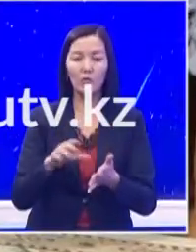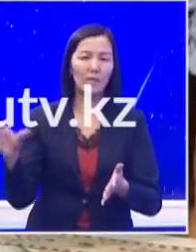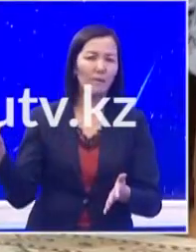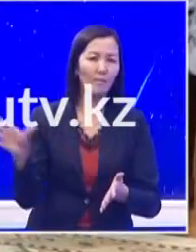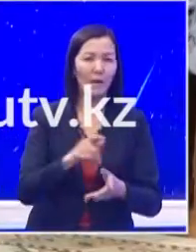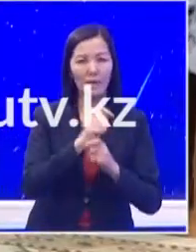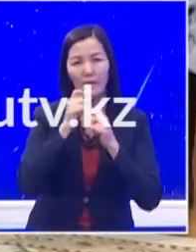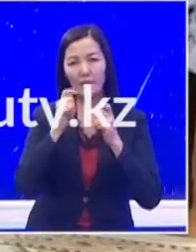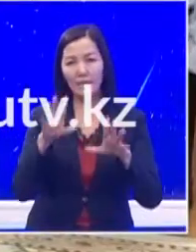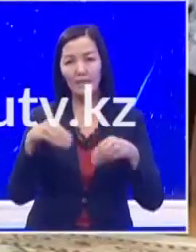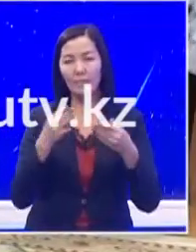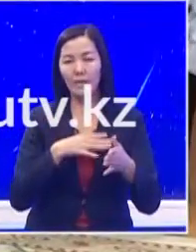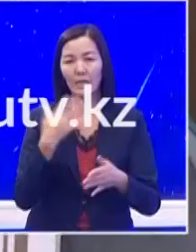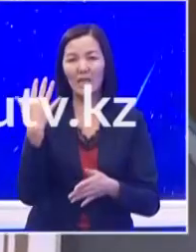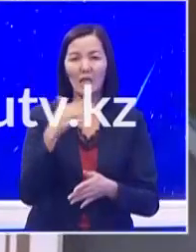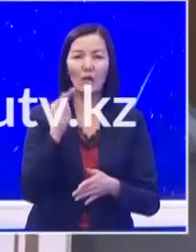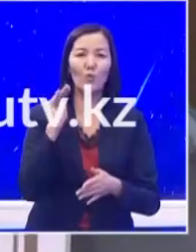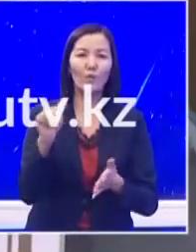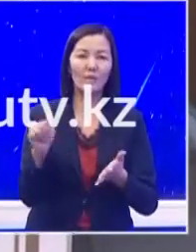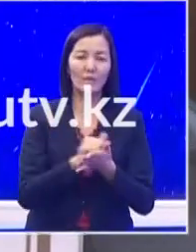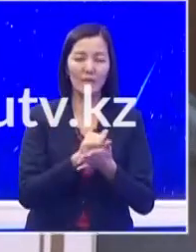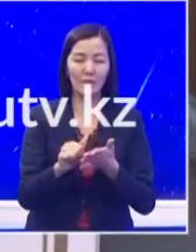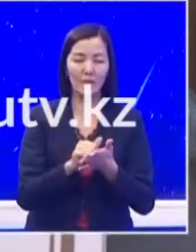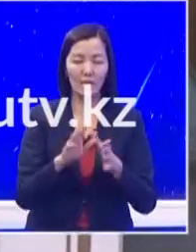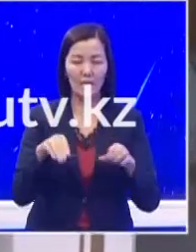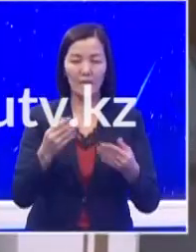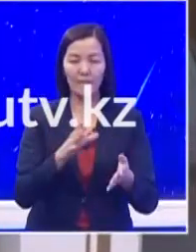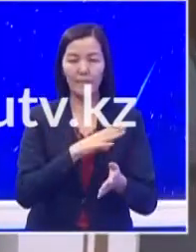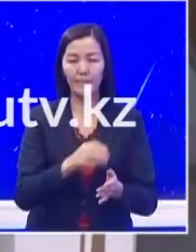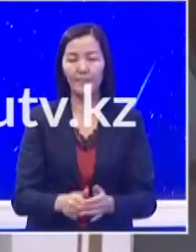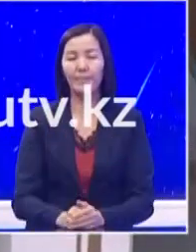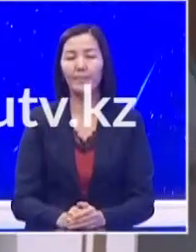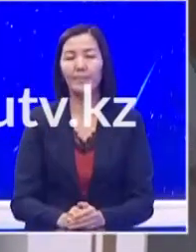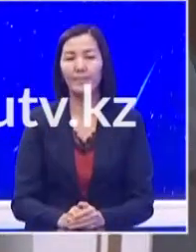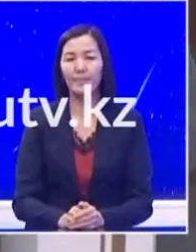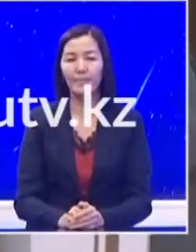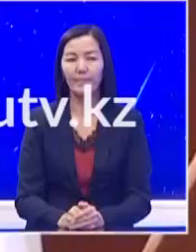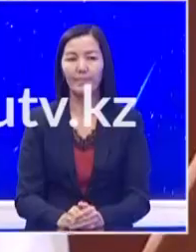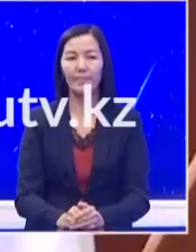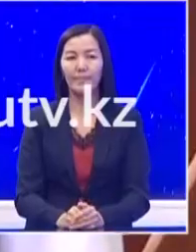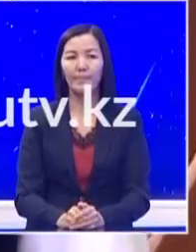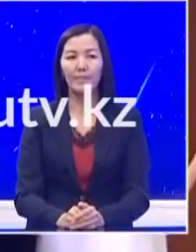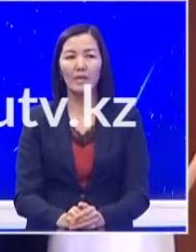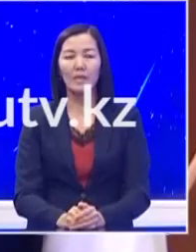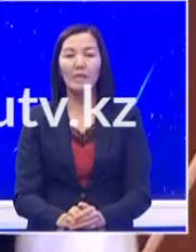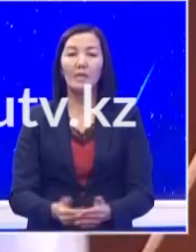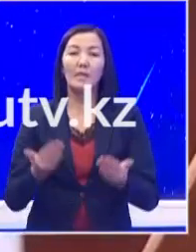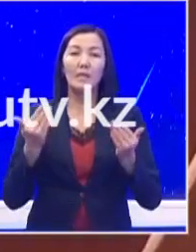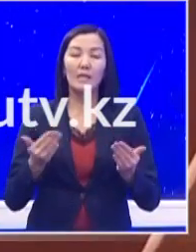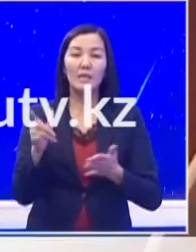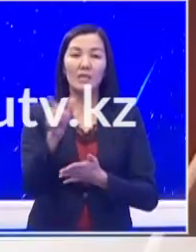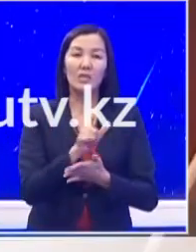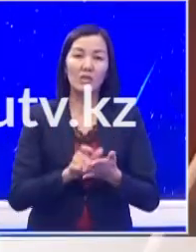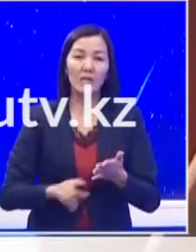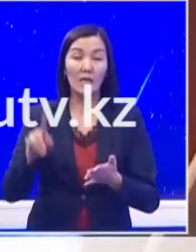құр қол қайтпады. Олардың барлығына ынталандыру сыйлығы 50 мың теңгенің сертификаты табысталды. Енді жыр деген